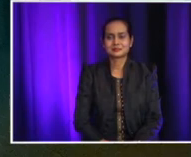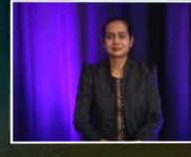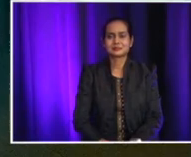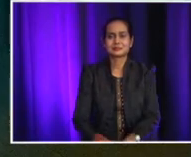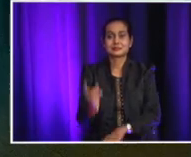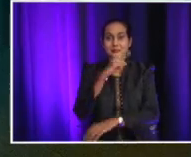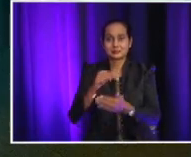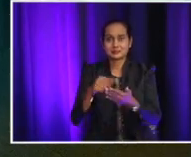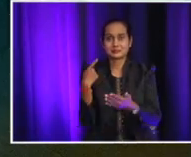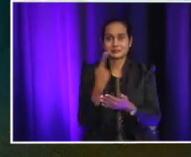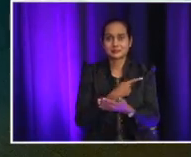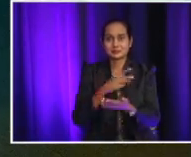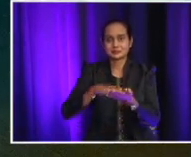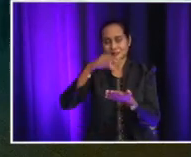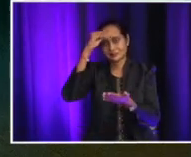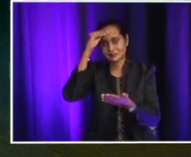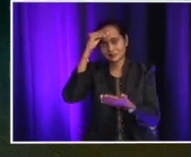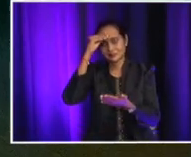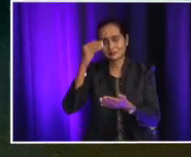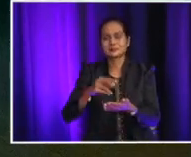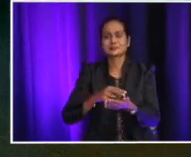bacalah dengan hatimu